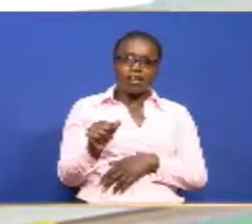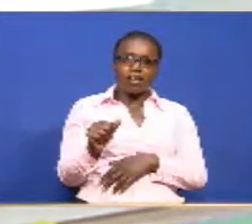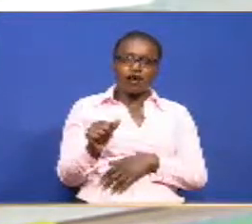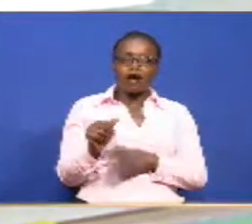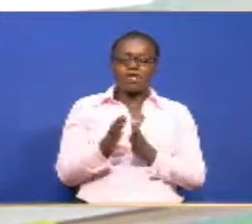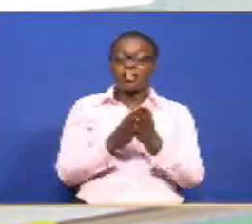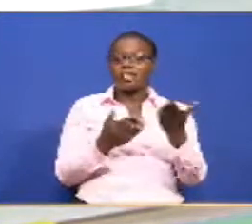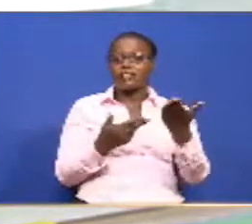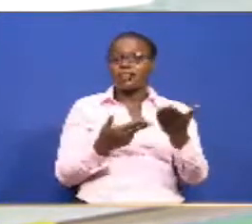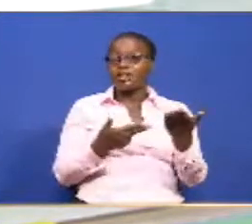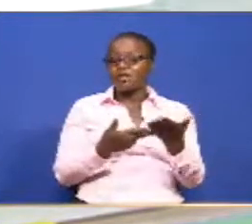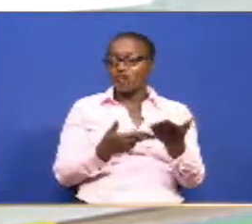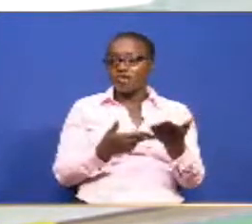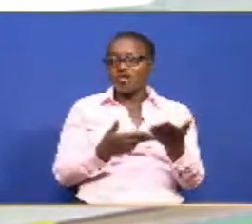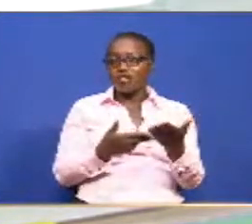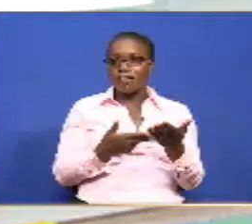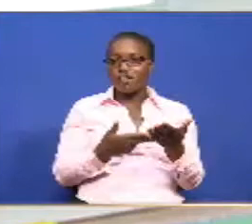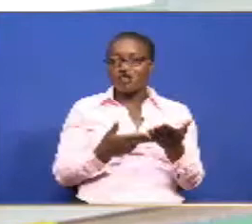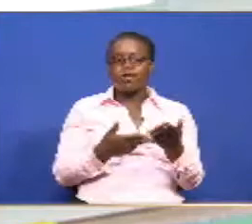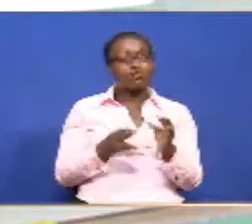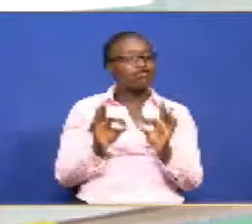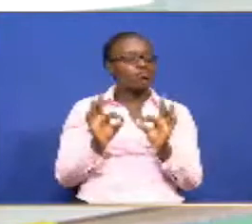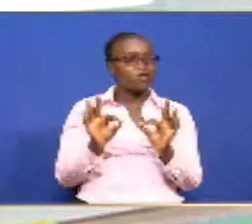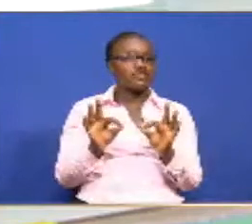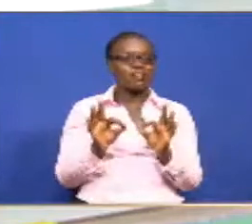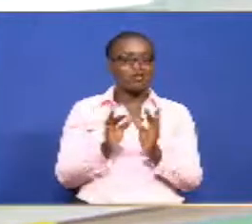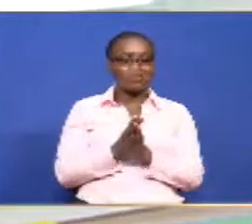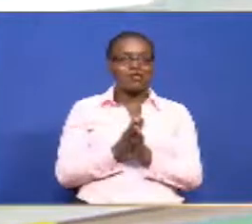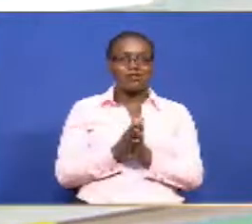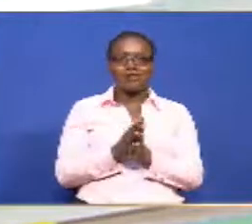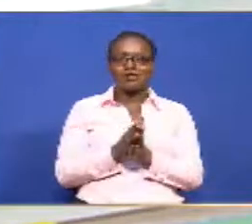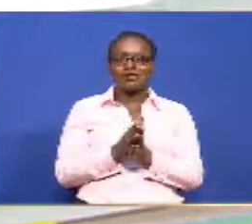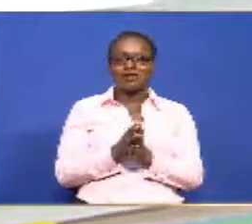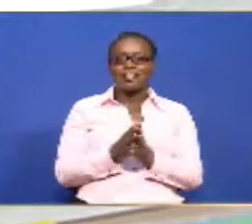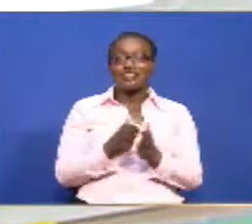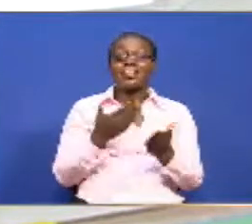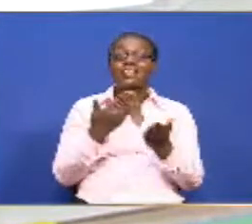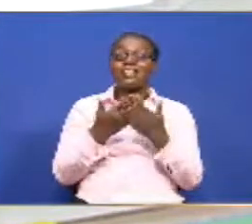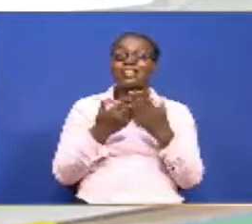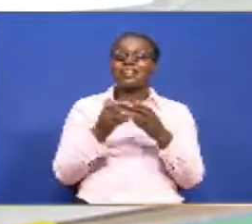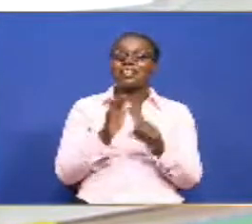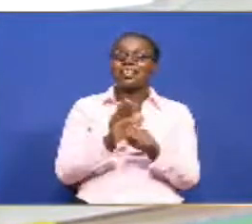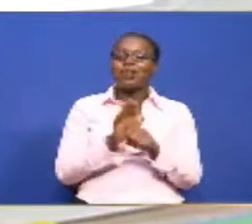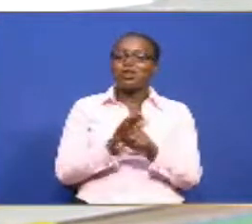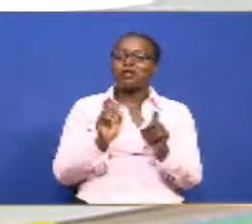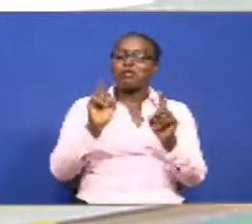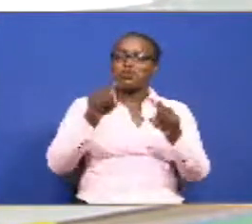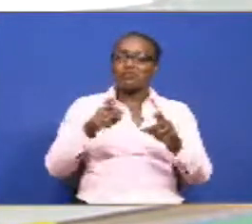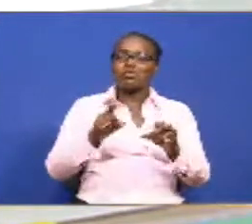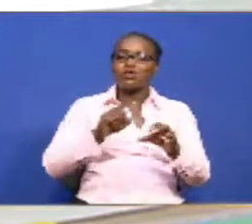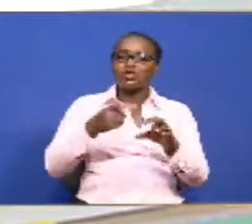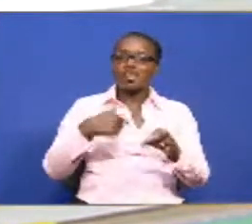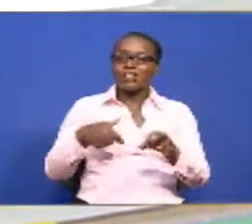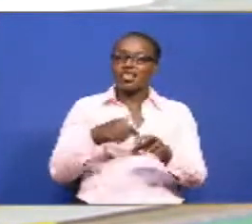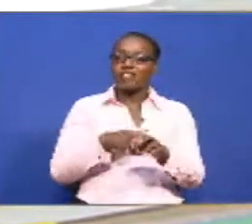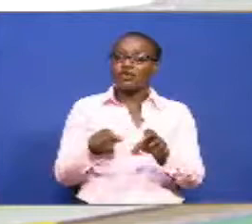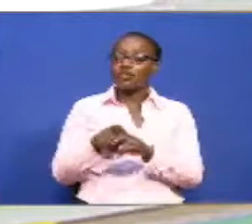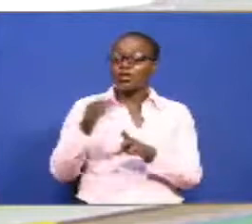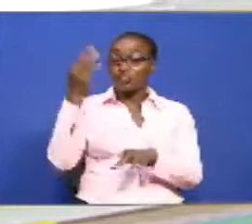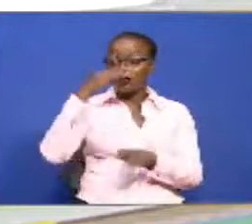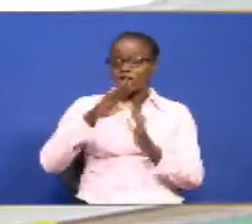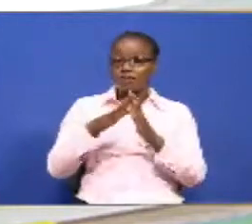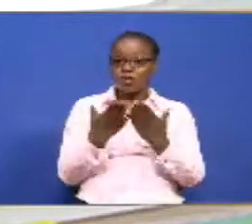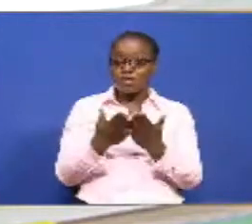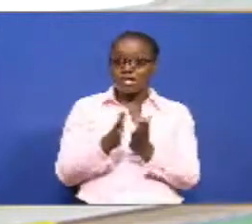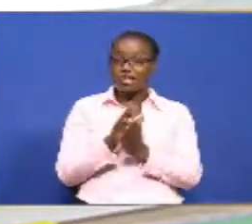mitambo, sauti iko sawa. Asante. Wewe pia unaweza kujumuika na sisi kwenye mitandao hiyo ya kijamii, Facebook na